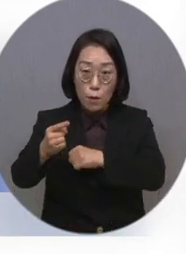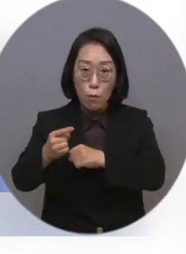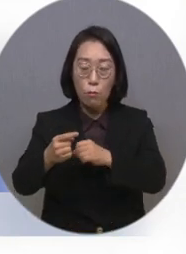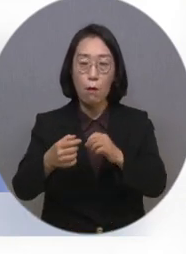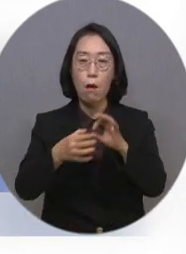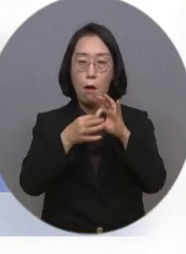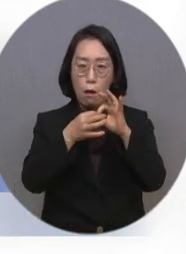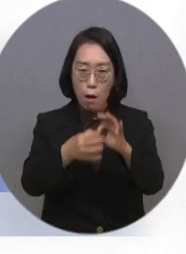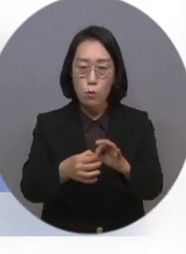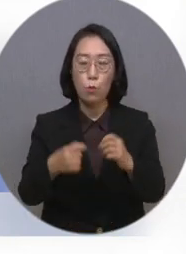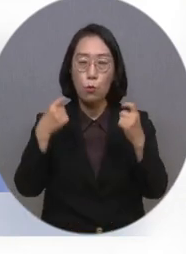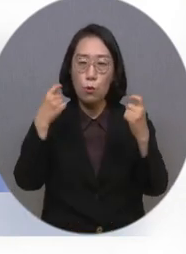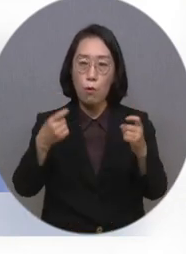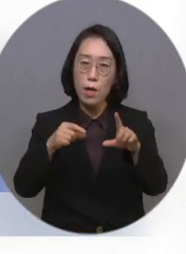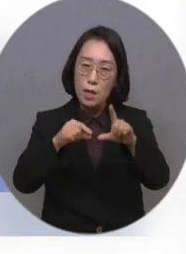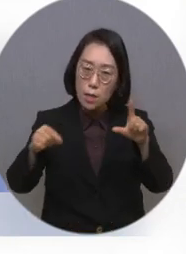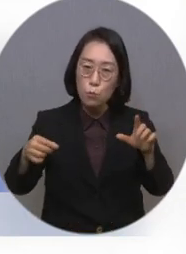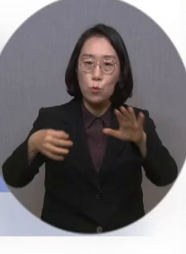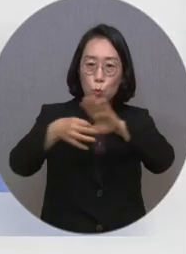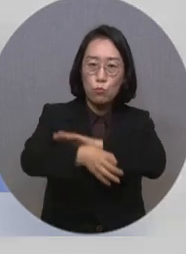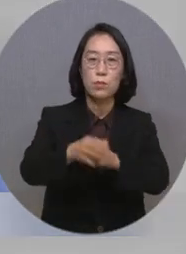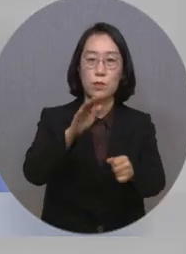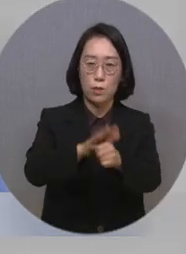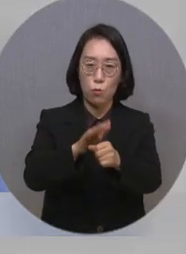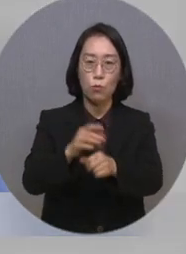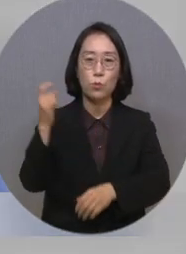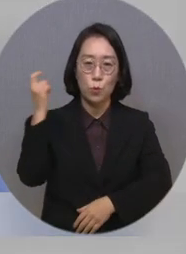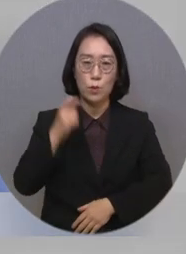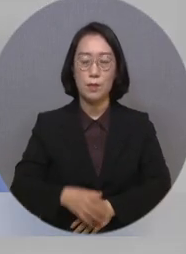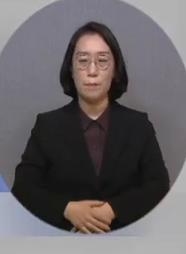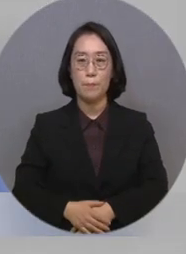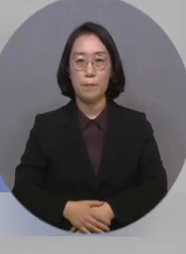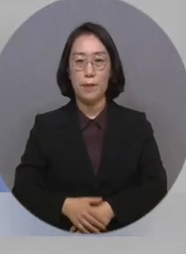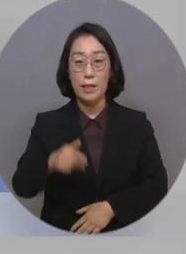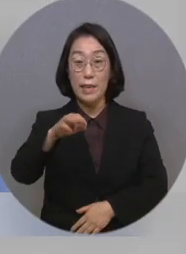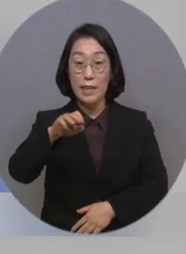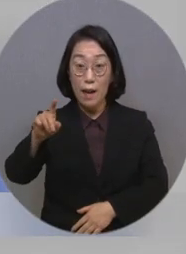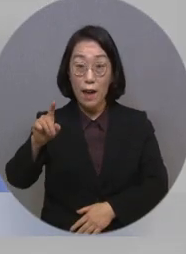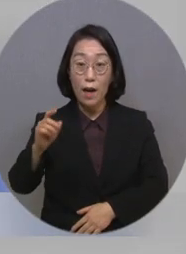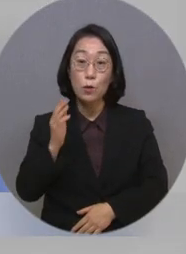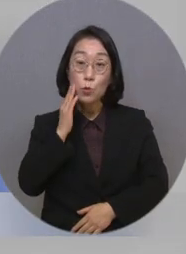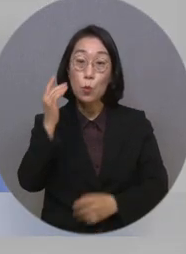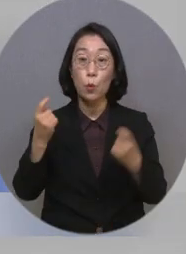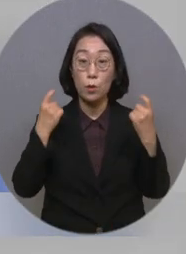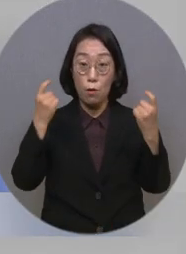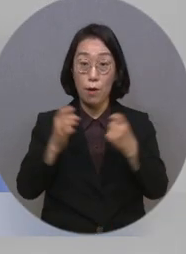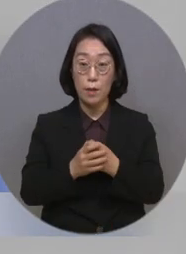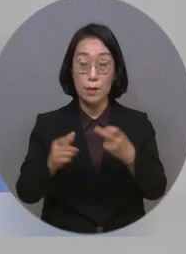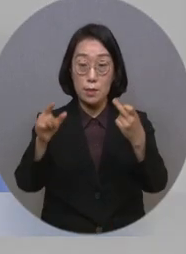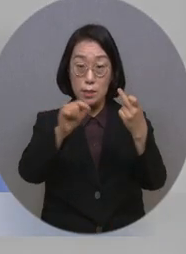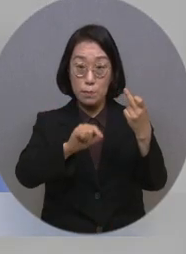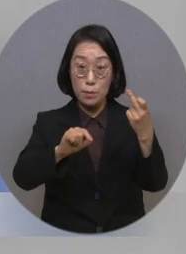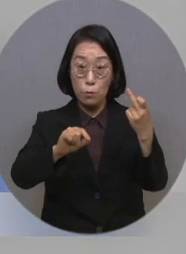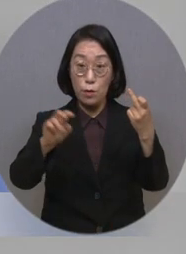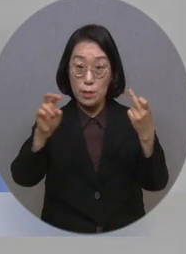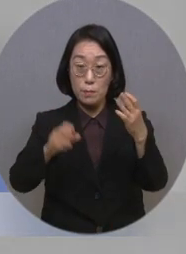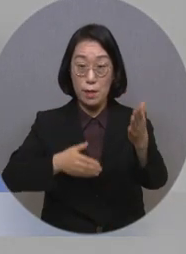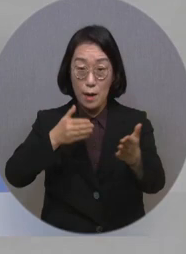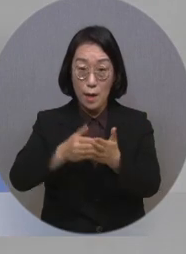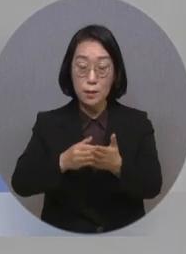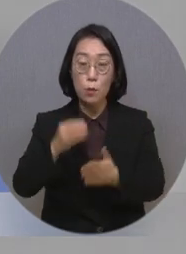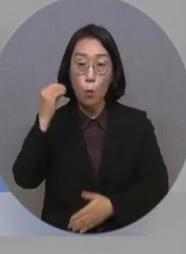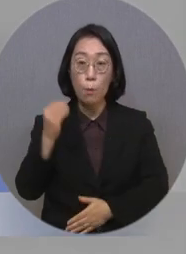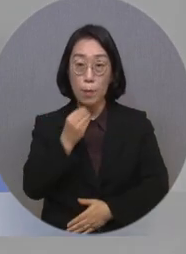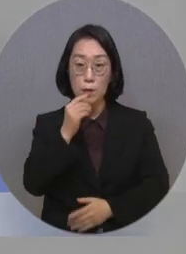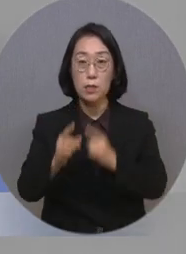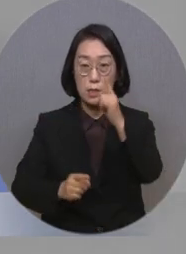비용을 부분 지원한다는 소식을 전해드립니다. 금번 기아 초록 여행은 오는 12월 20일까지 초록 여행